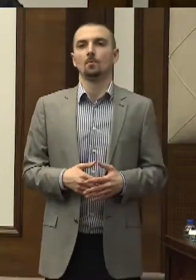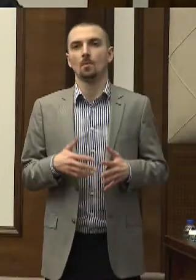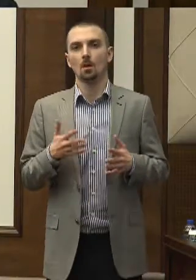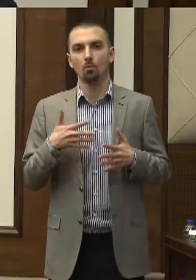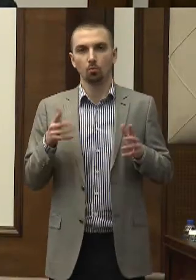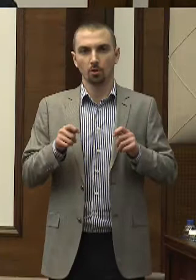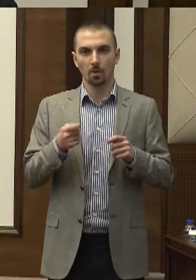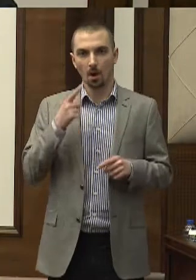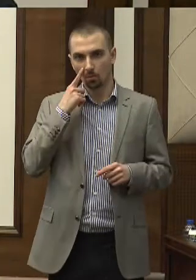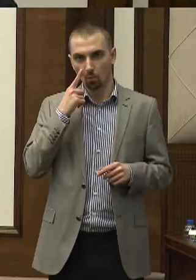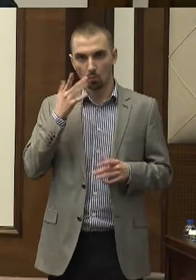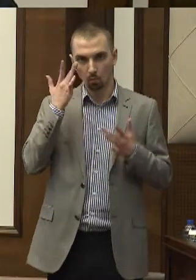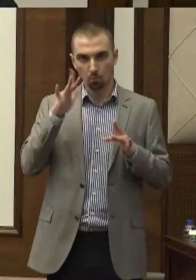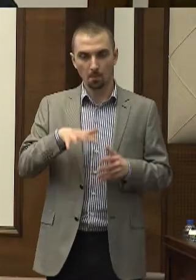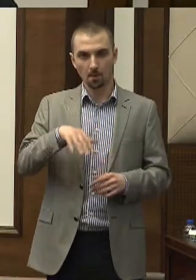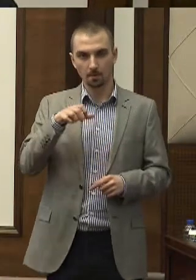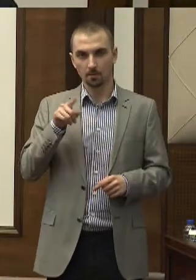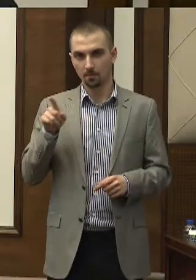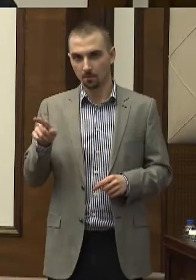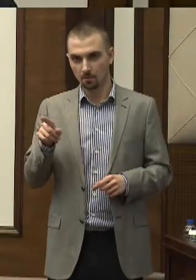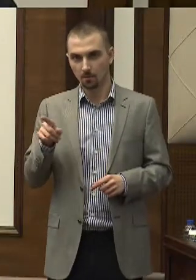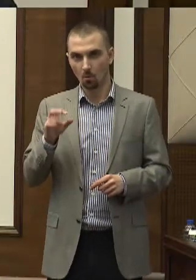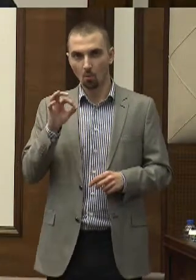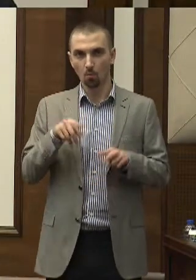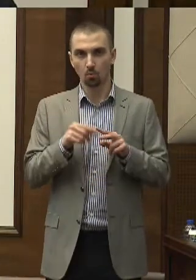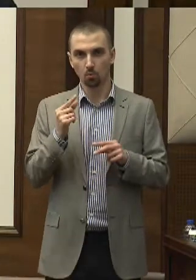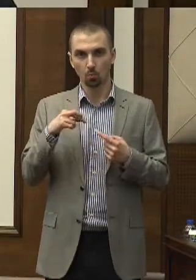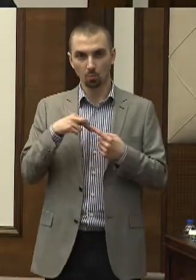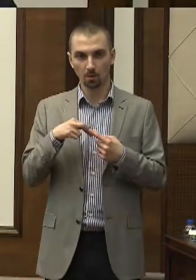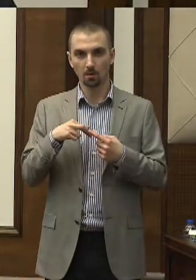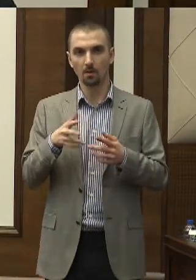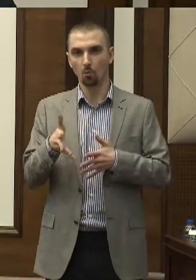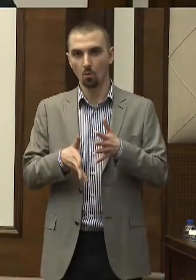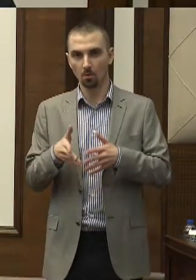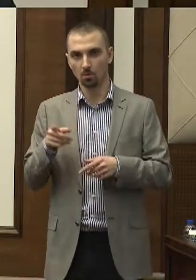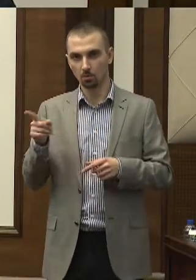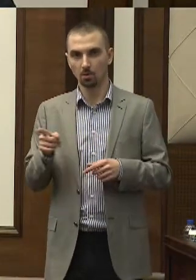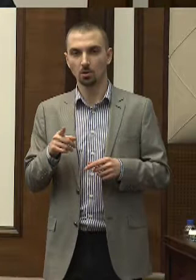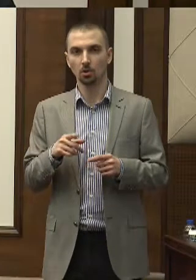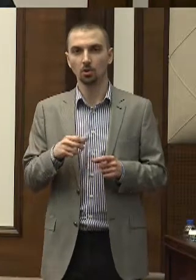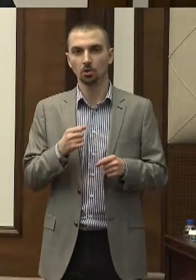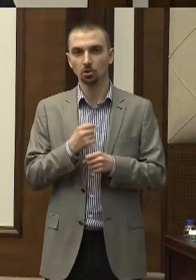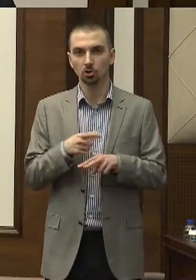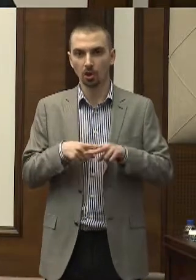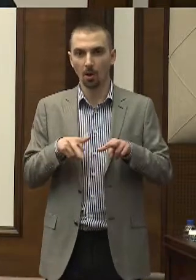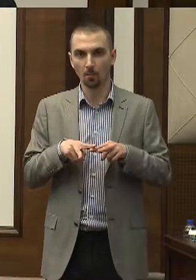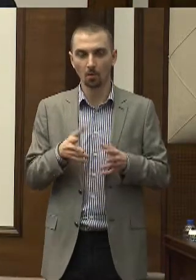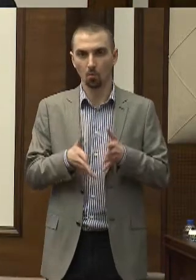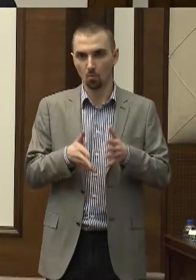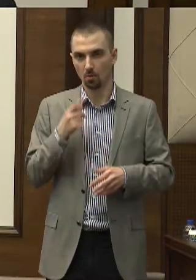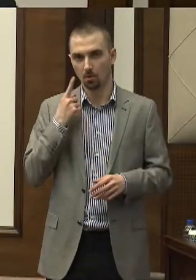Merkezi'nin yanındaki Onur Market'in arkasındaki sokağın ismi Çam Sokak'tır. Kurulduğu günden beri,